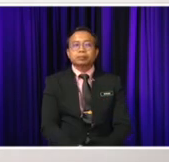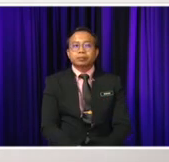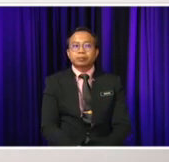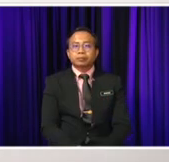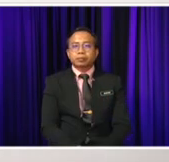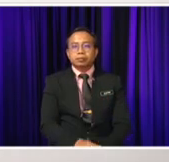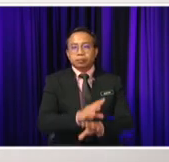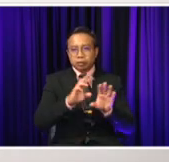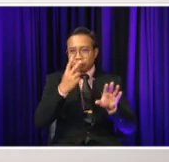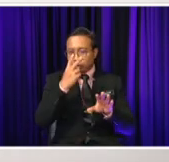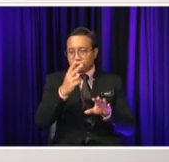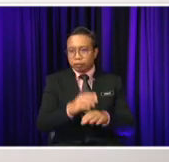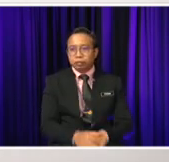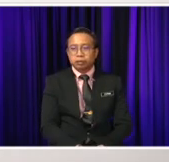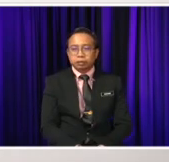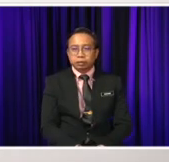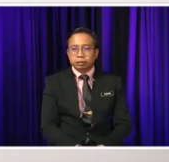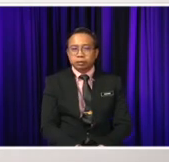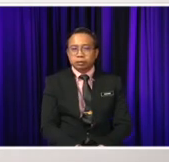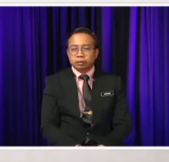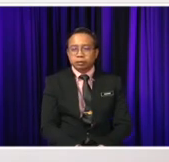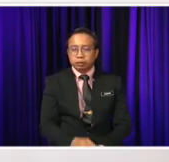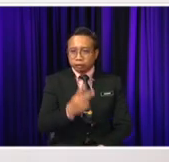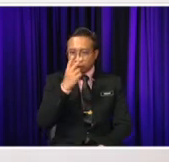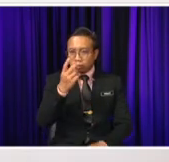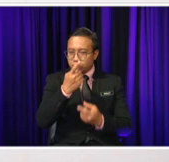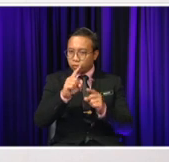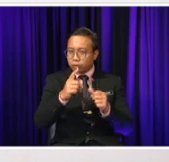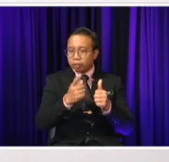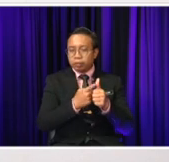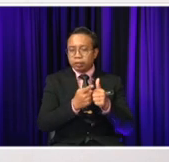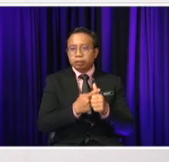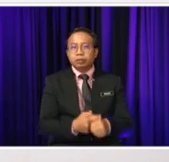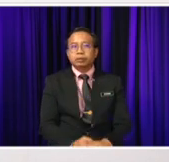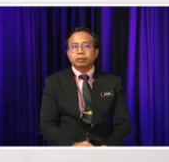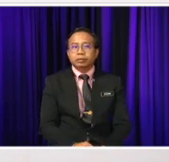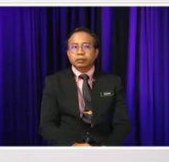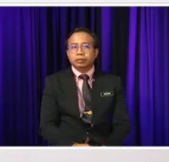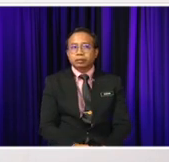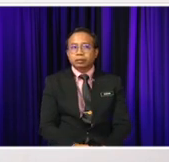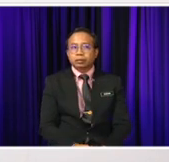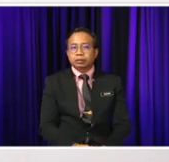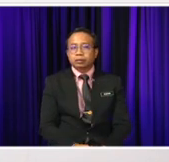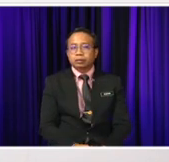kita belum tengok lagi Oke kita coba tengok jawabannya jawaban yang kedua